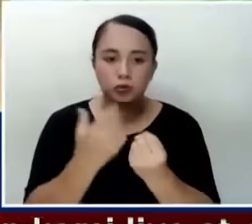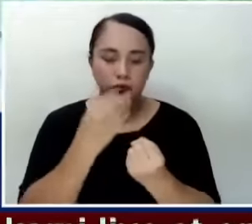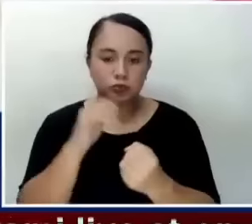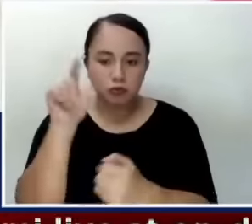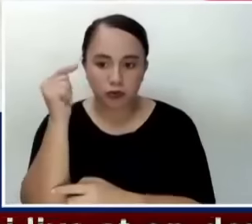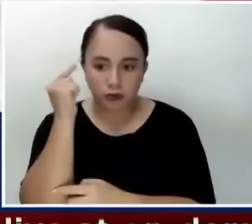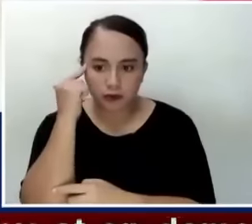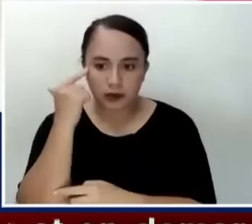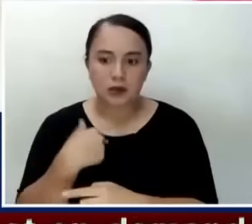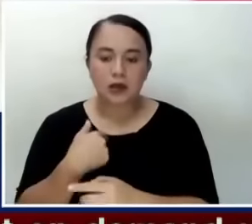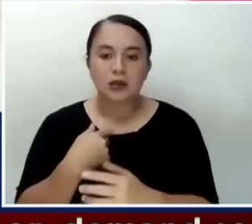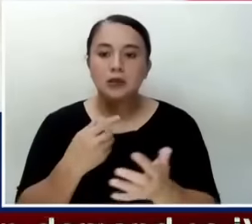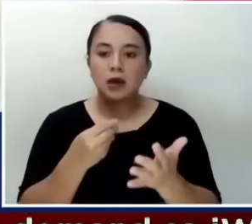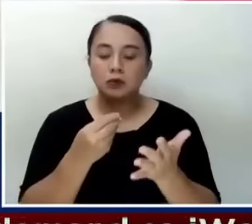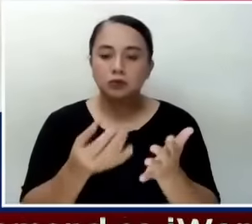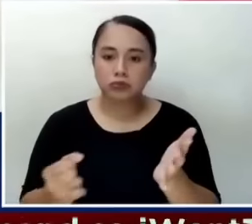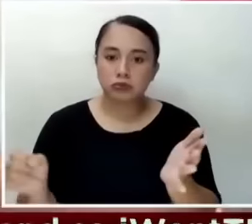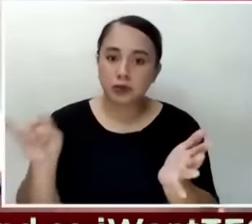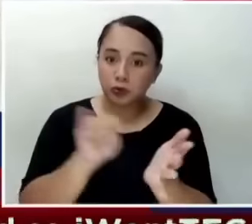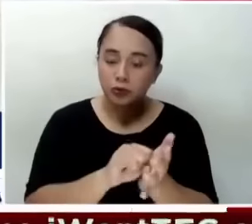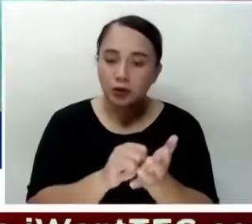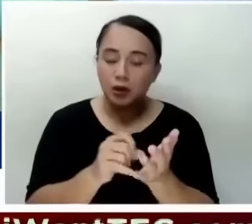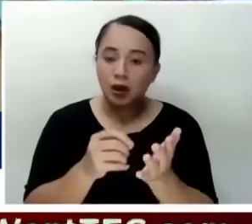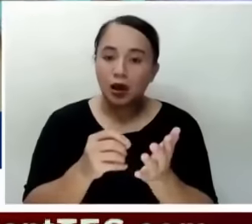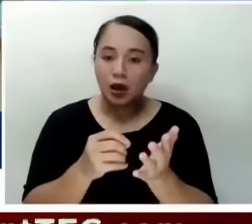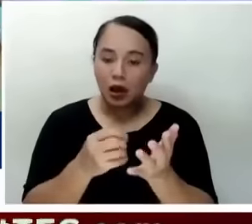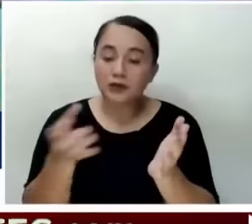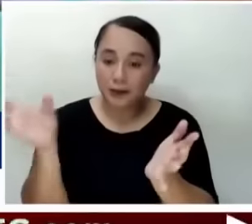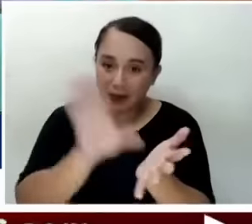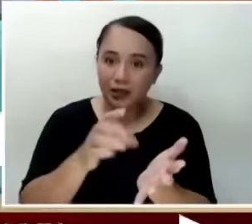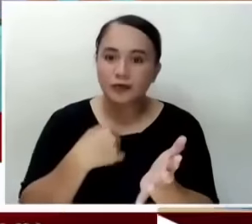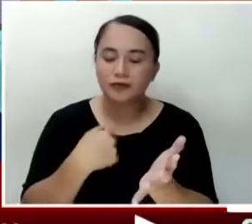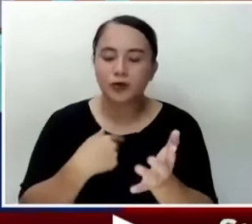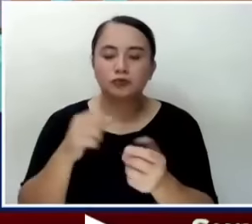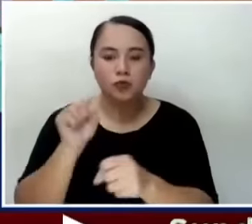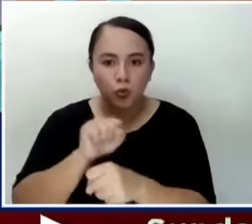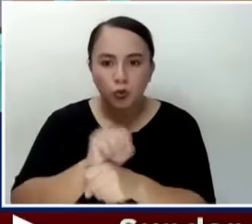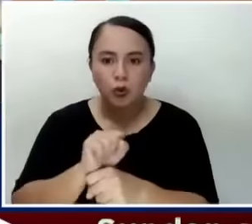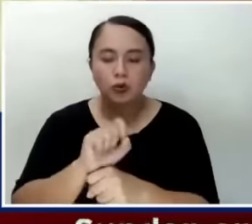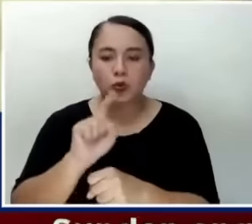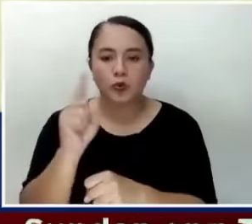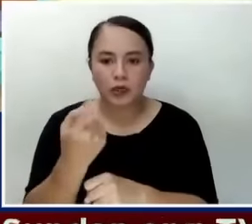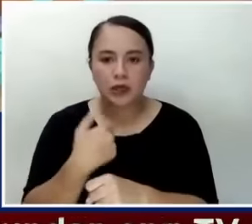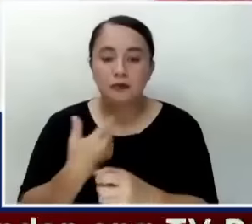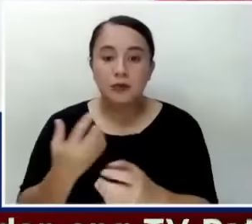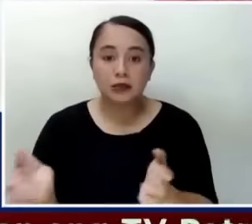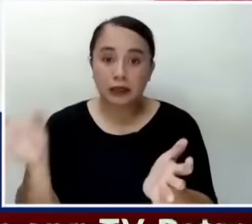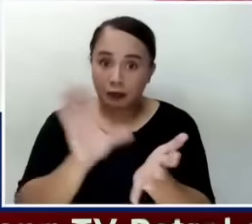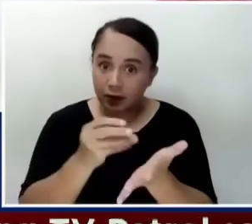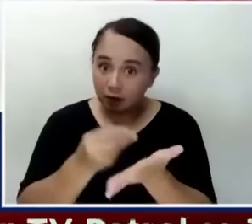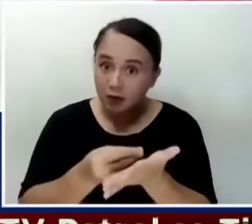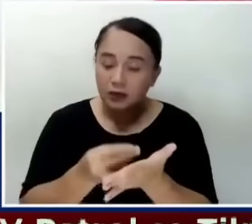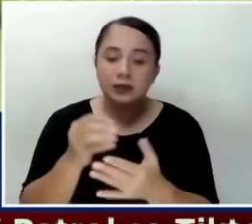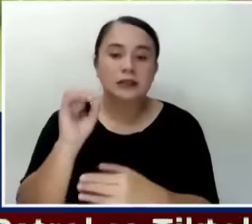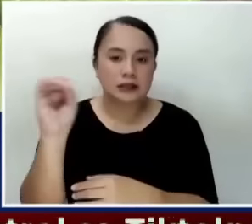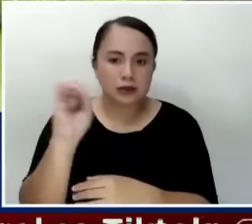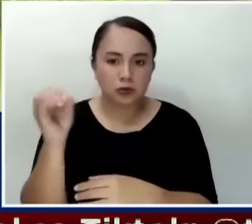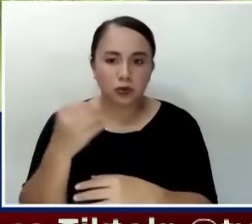lang namin yung effort namin, yung pag-trabaho, labor lang, zero. Zero ang puhunan. Kikita kami, wala nang kaming